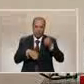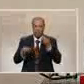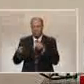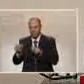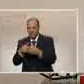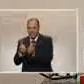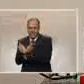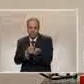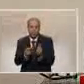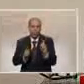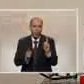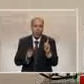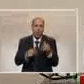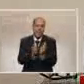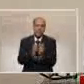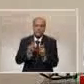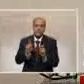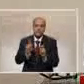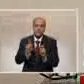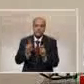الحزبيه والتحزب وشكرا